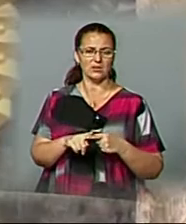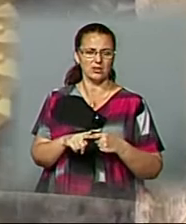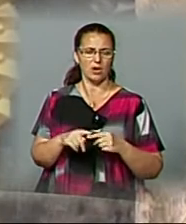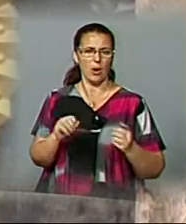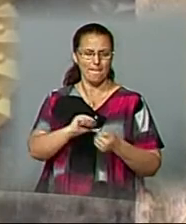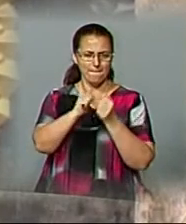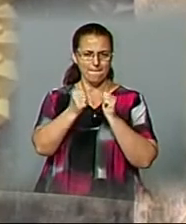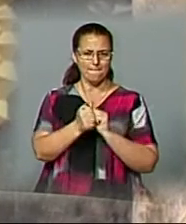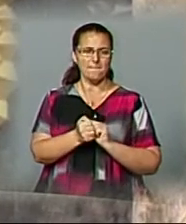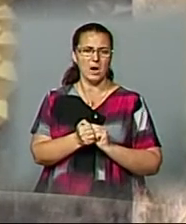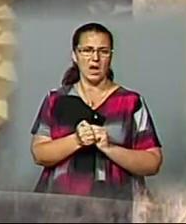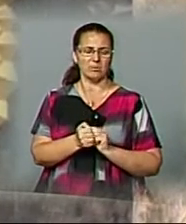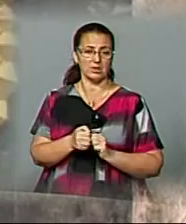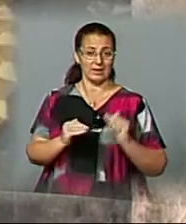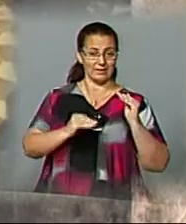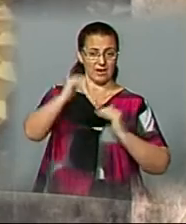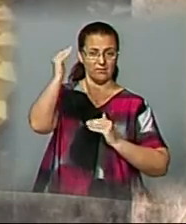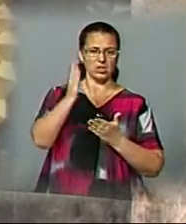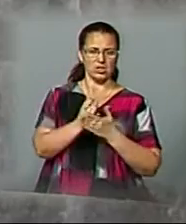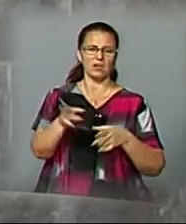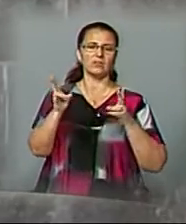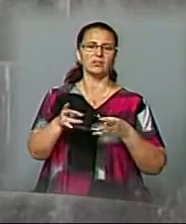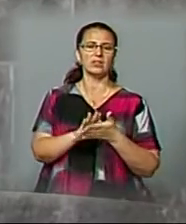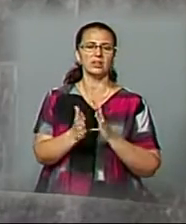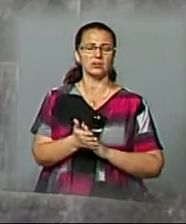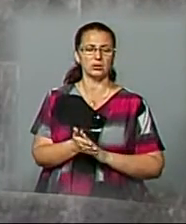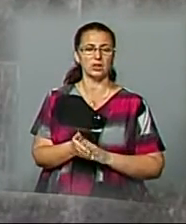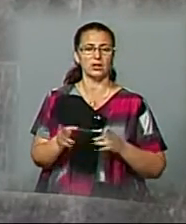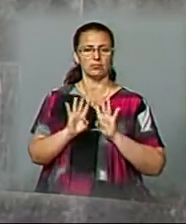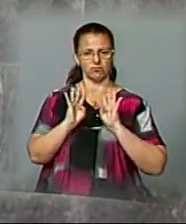що найвища стела перебуває в аварійному стані. Відтак її